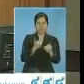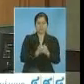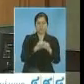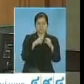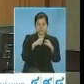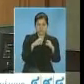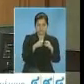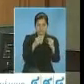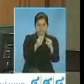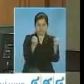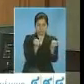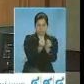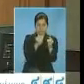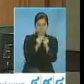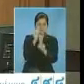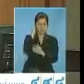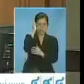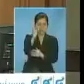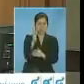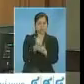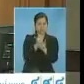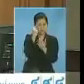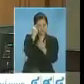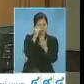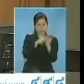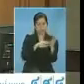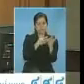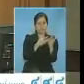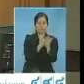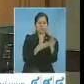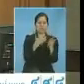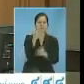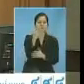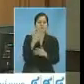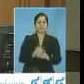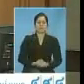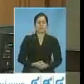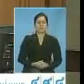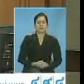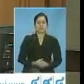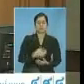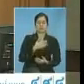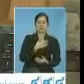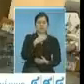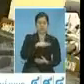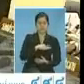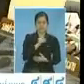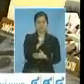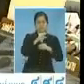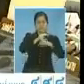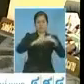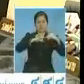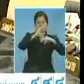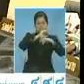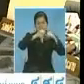ปข้างหน้าเรากำลังพัฒนาประเทศไล่หลังความเจริญค่ะดิฉันมองว่าโครงการต่างๆเห